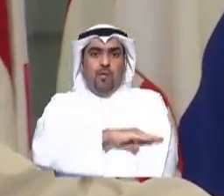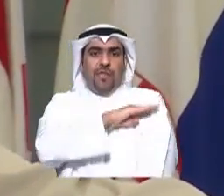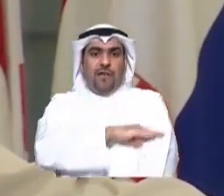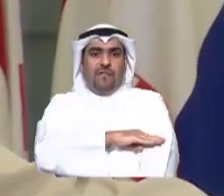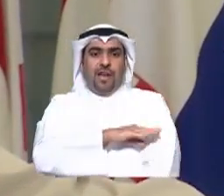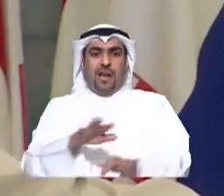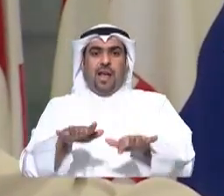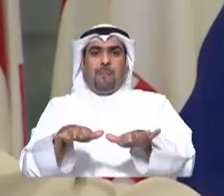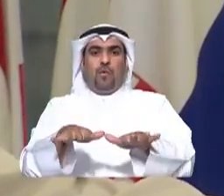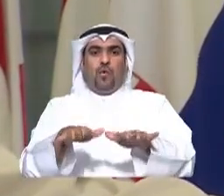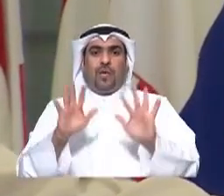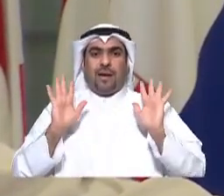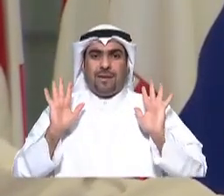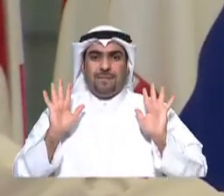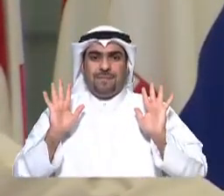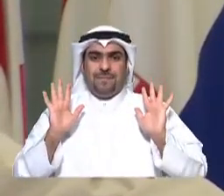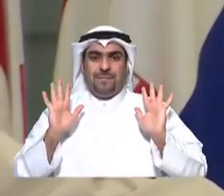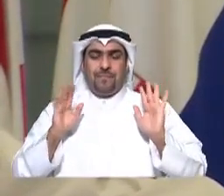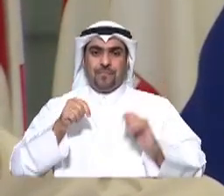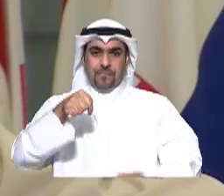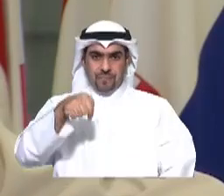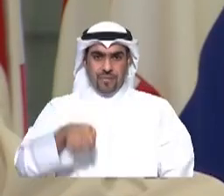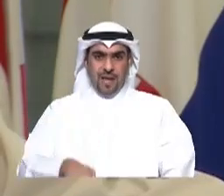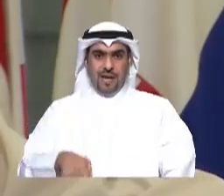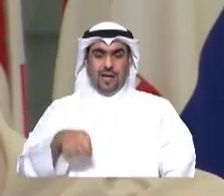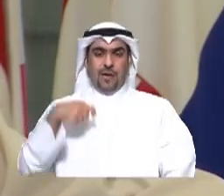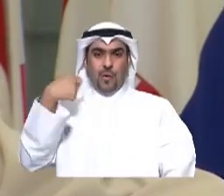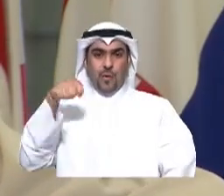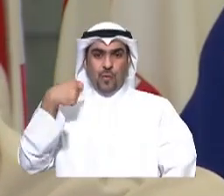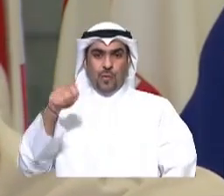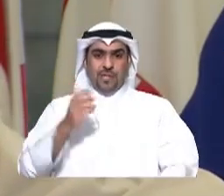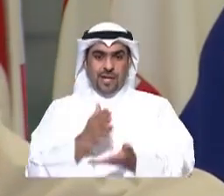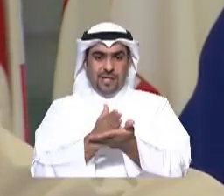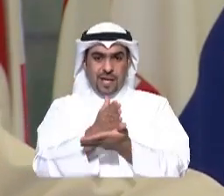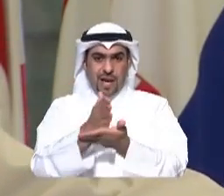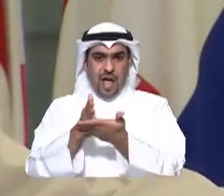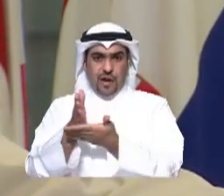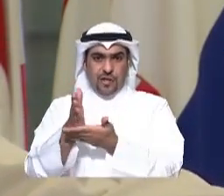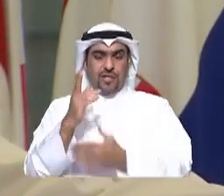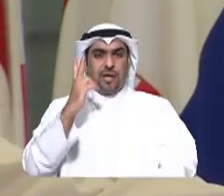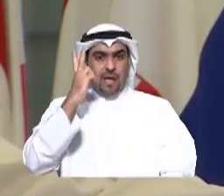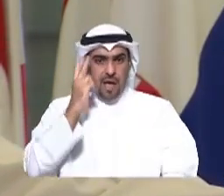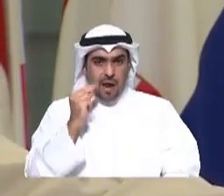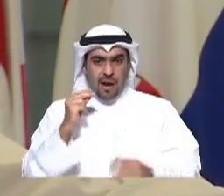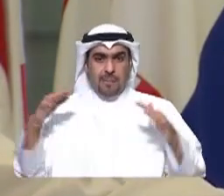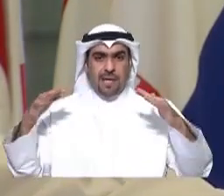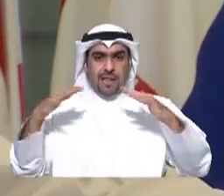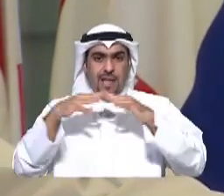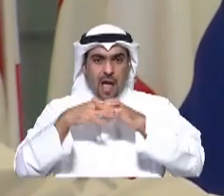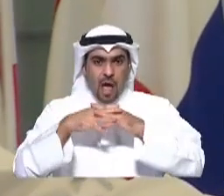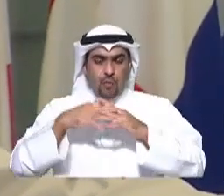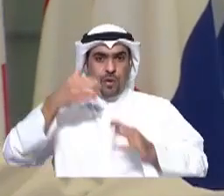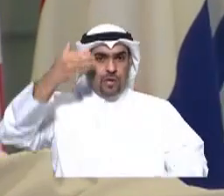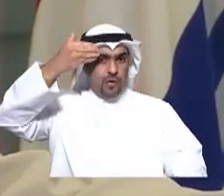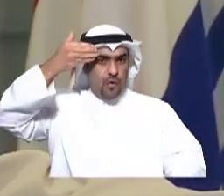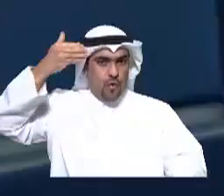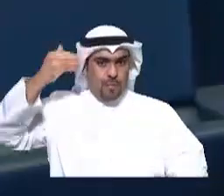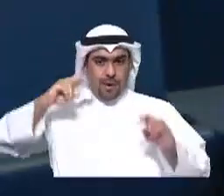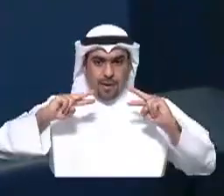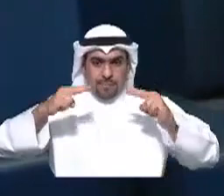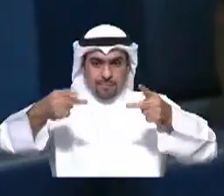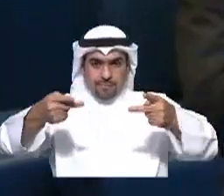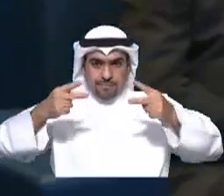حكومية نحب ندعم بعض ونكون يعني نكمل بعض في هذا المجال، خصوصا الاختصاصات هم متداخلة في هذا